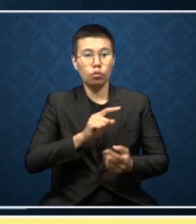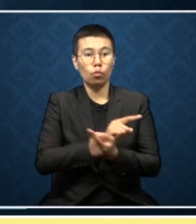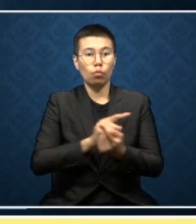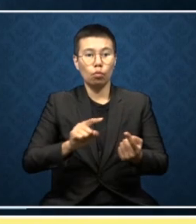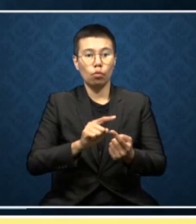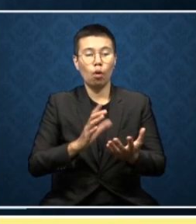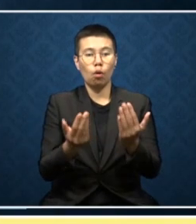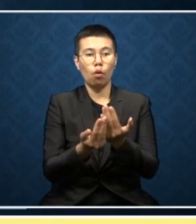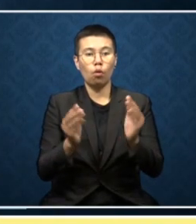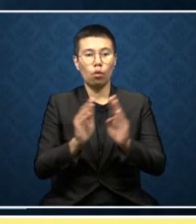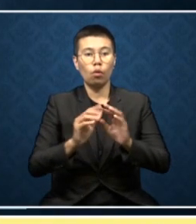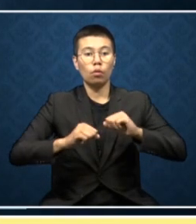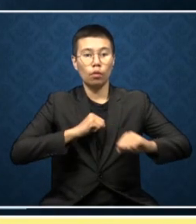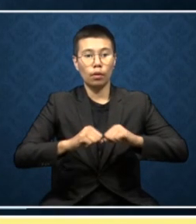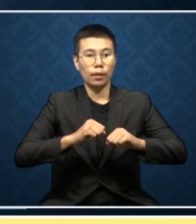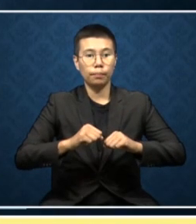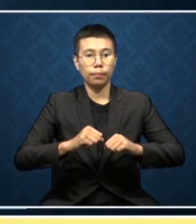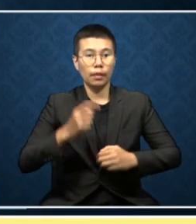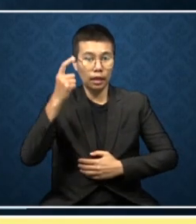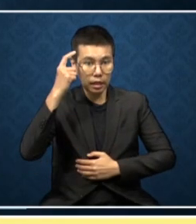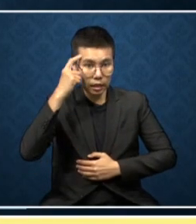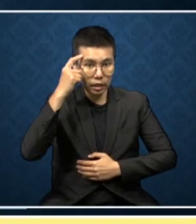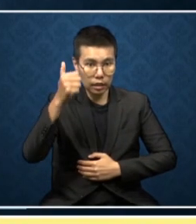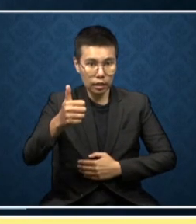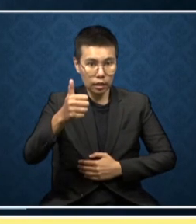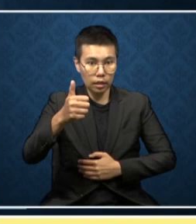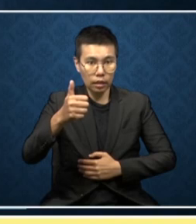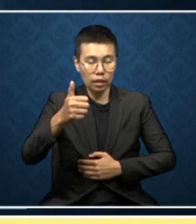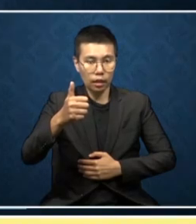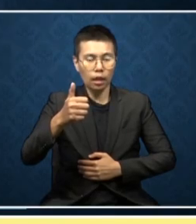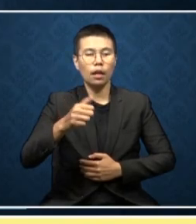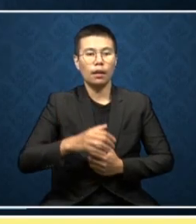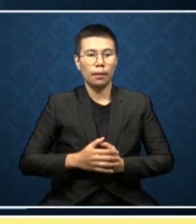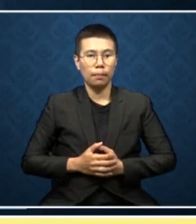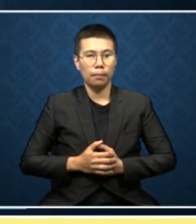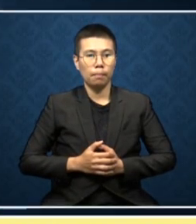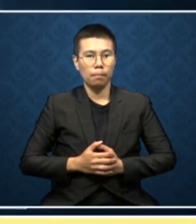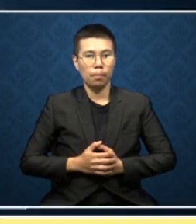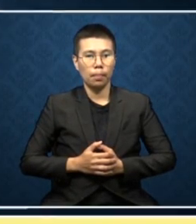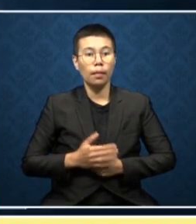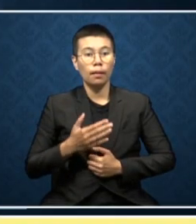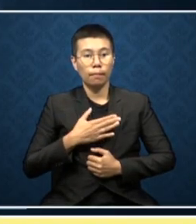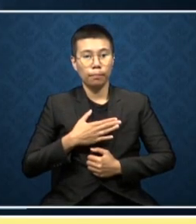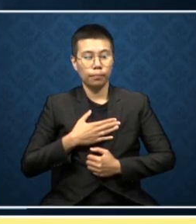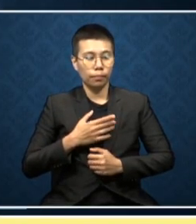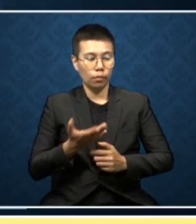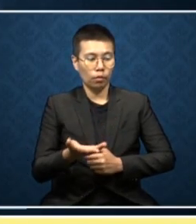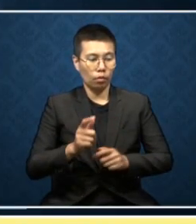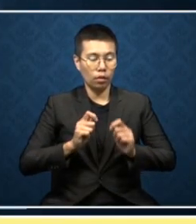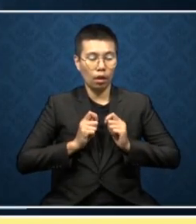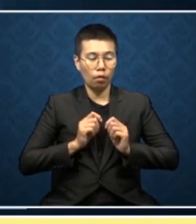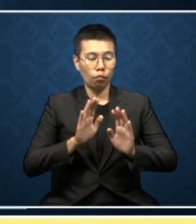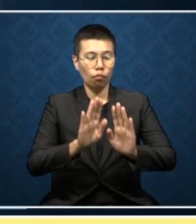เยาวชนมีคุณธรรมมีจิตสำนึกที่ดีมีที่พึ่งทางใจดิฉันขออนุญาตฝากท่าน